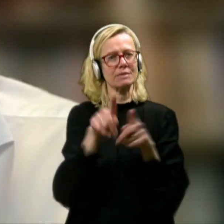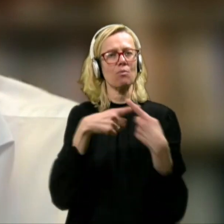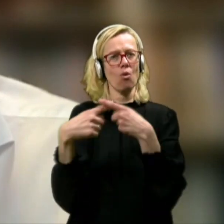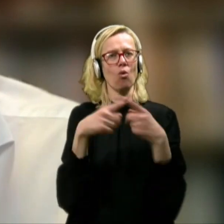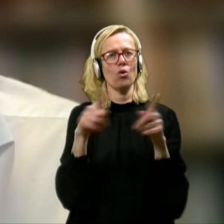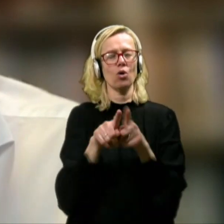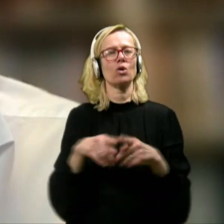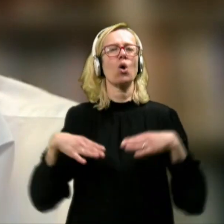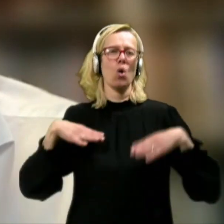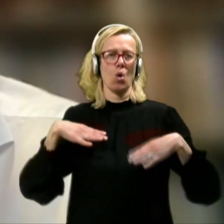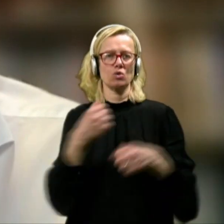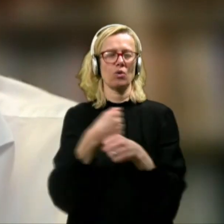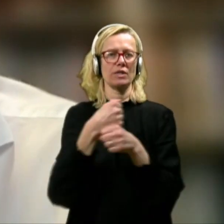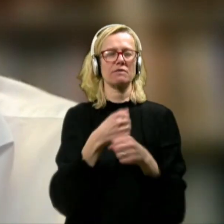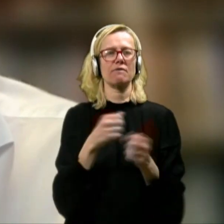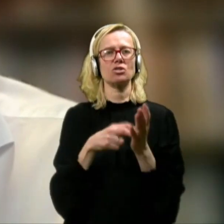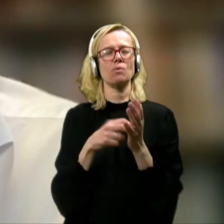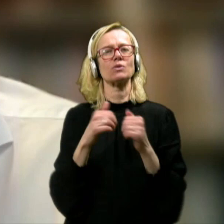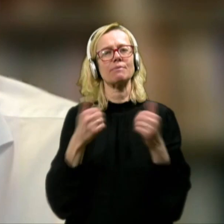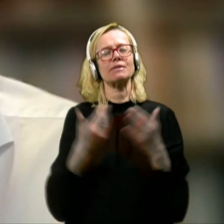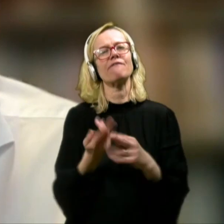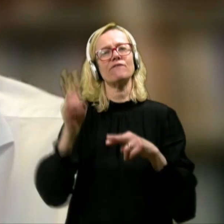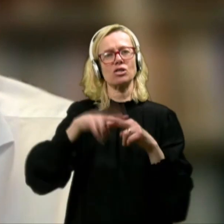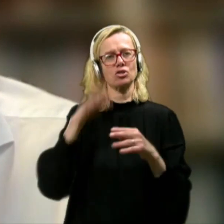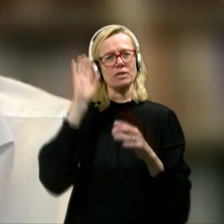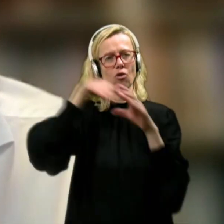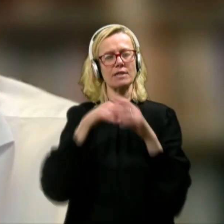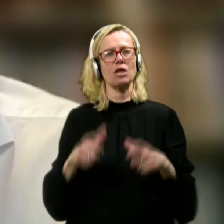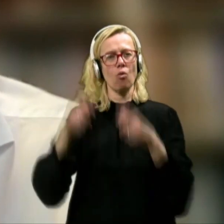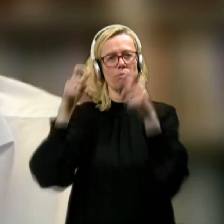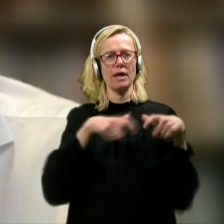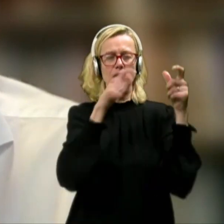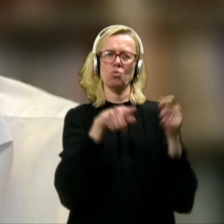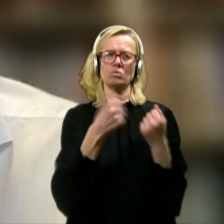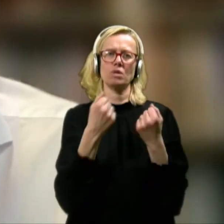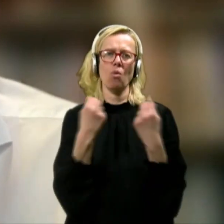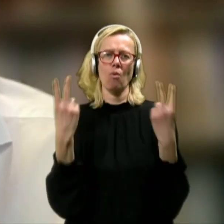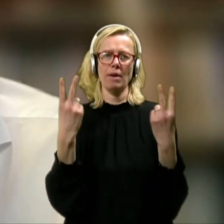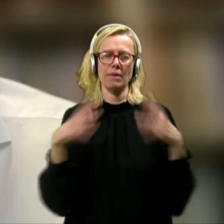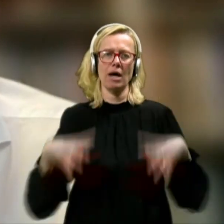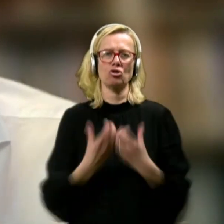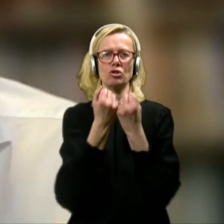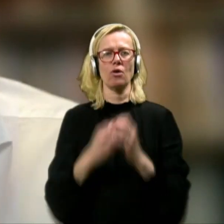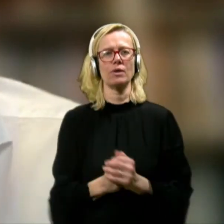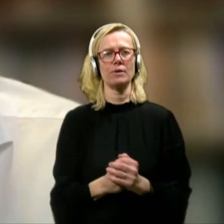kot gospodinstva. Zlasti za večstanovanske objekte je to tudi zelo pomembna rešitev.